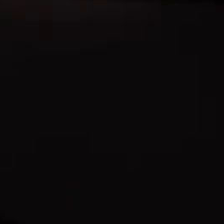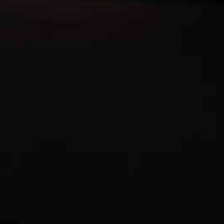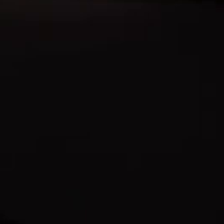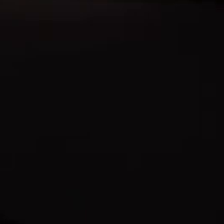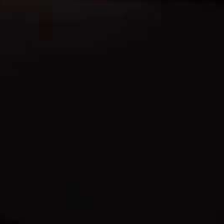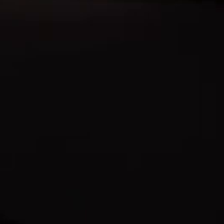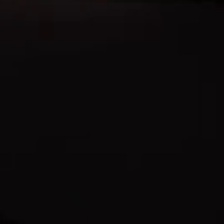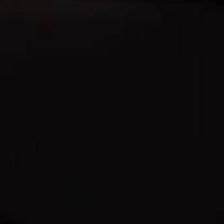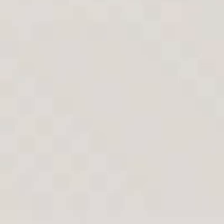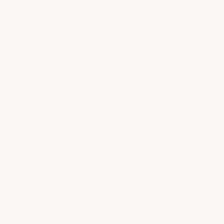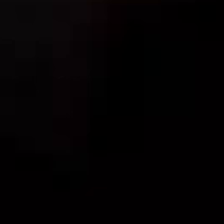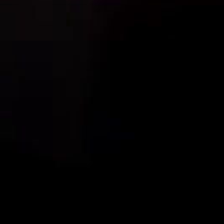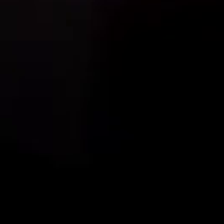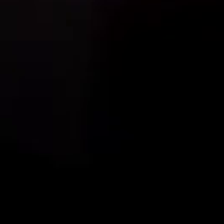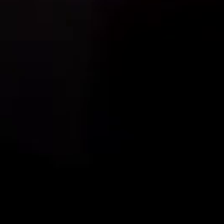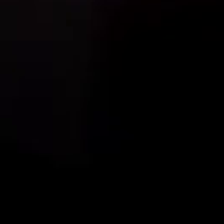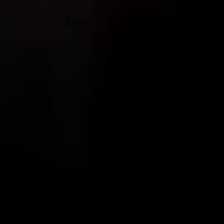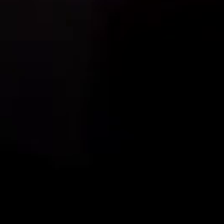trwał.